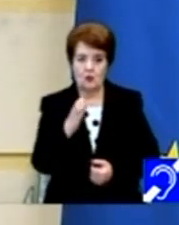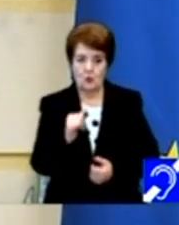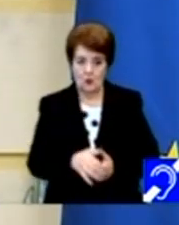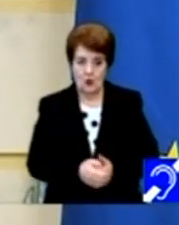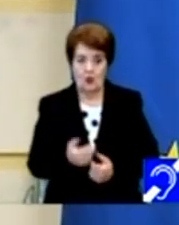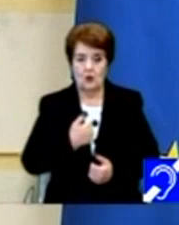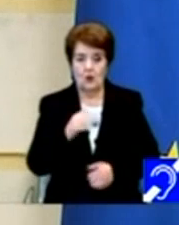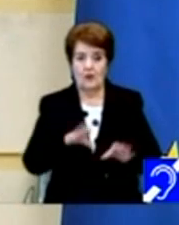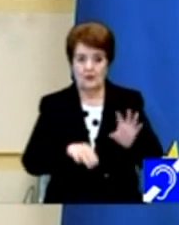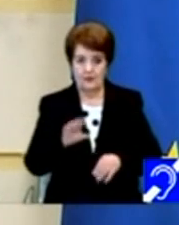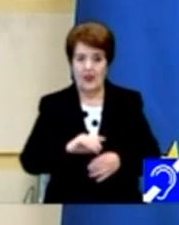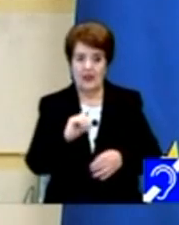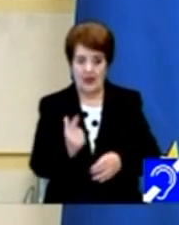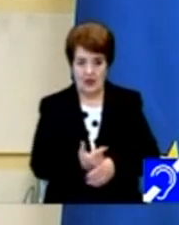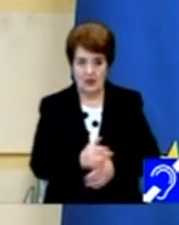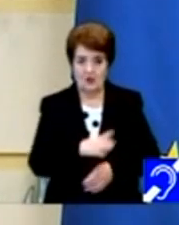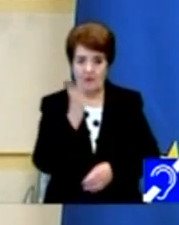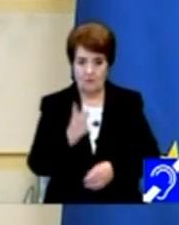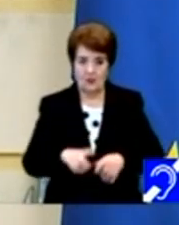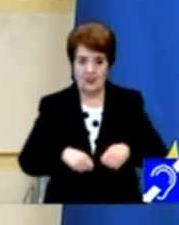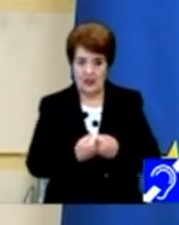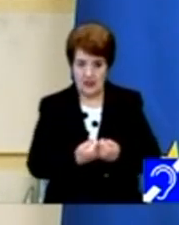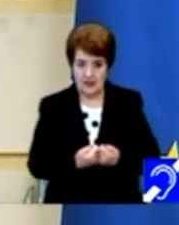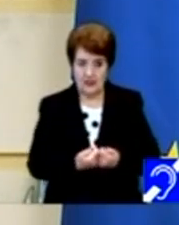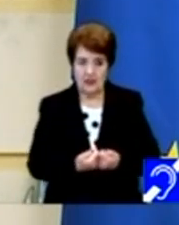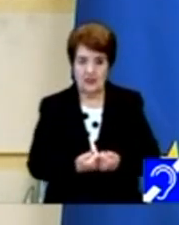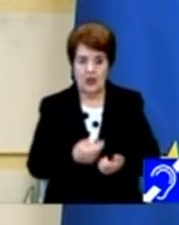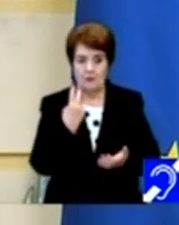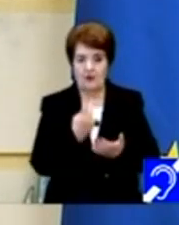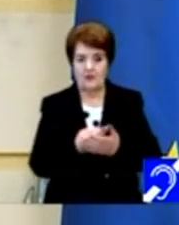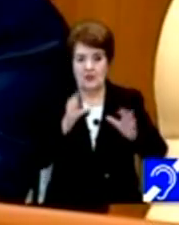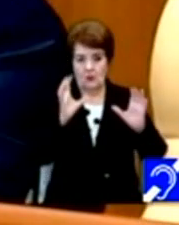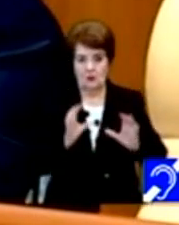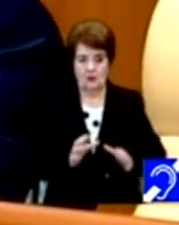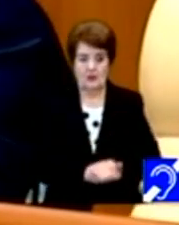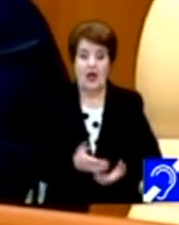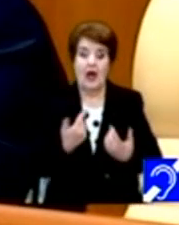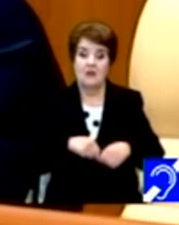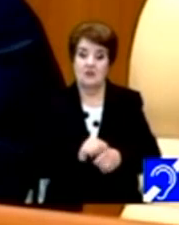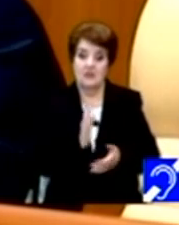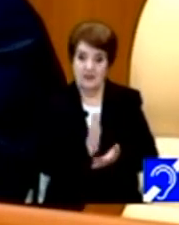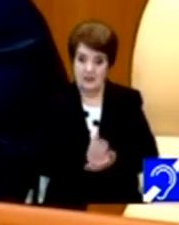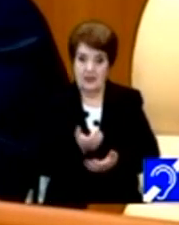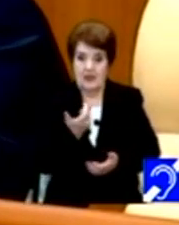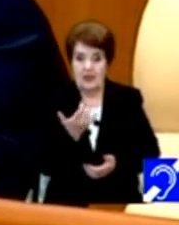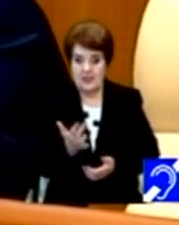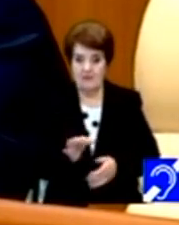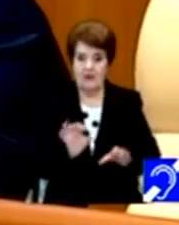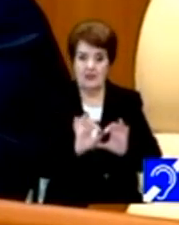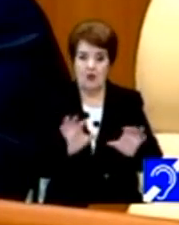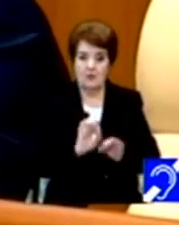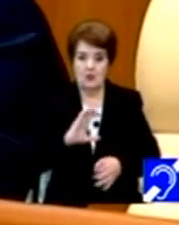Și noi considerăm că iarăși au fost încălcate anumite prevederi constituționale. Acestea sunt doar câteva dintre